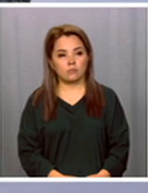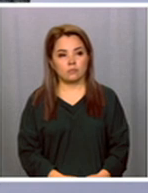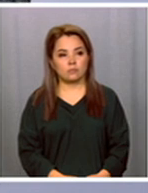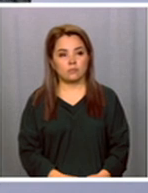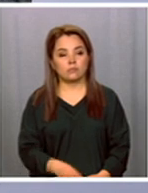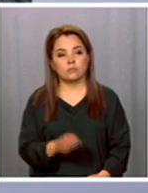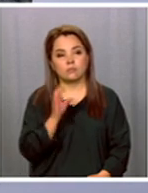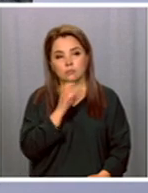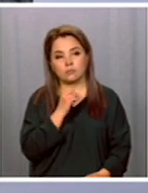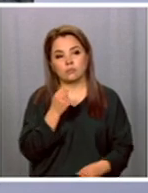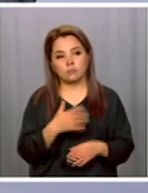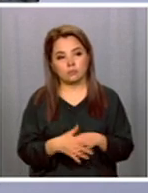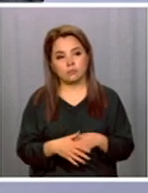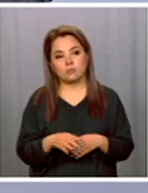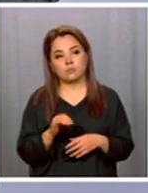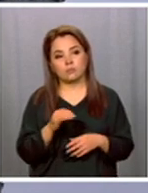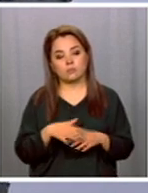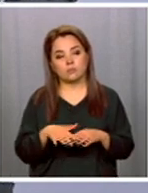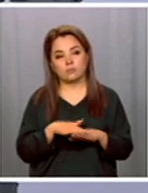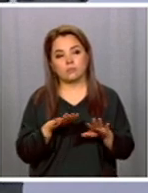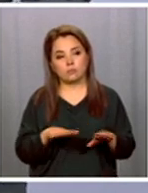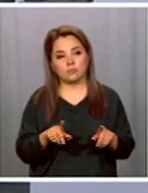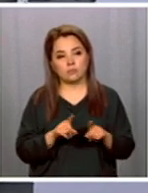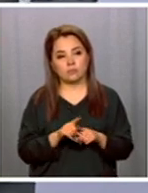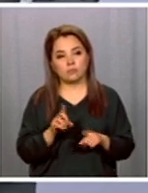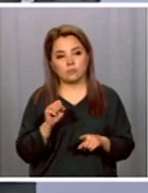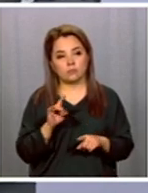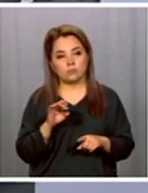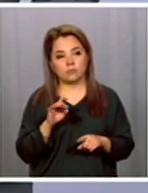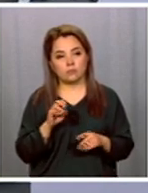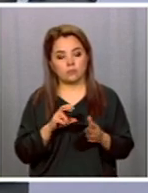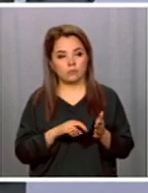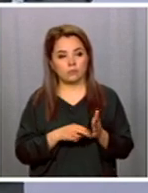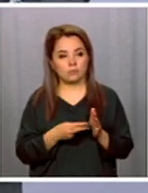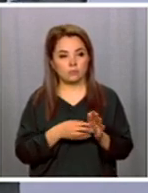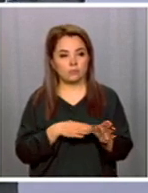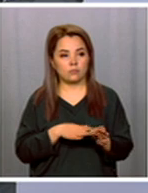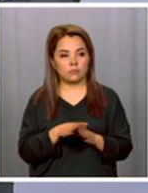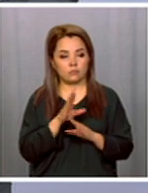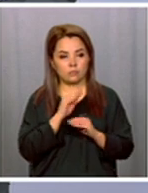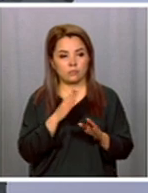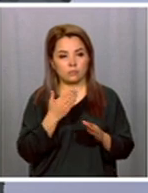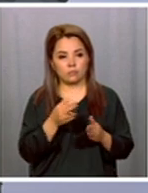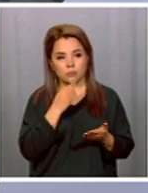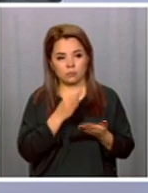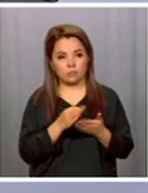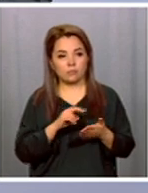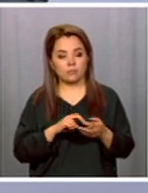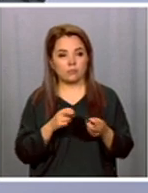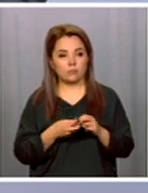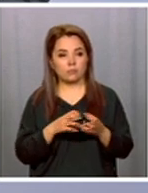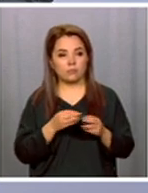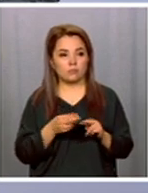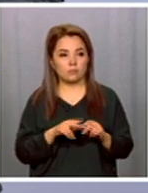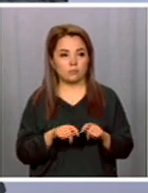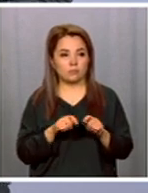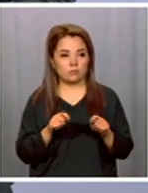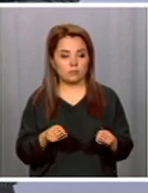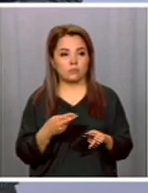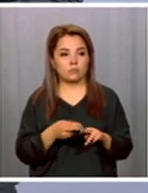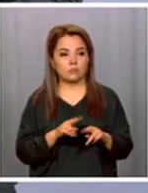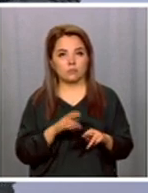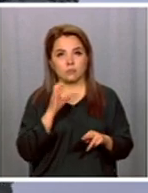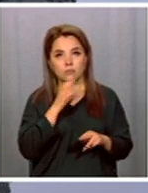Солтүстік, орталық және оңтүстік аймақтардағы Барбаросса жоспарының жүзеге аспауын мәселесіне тоқталатын болсақ,